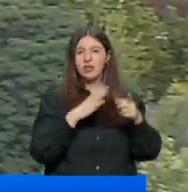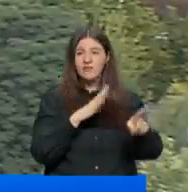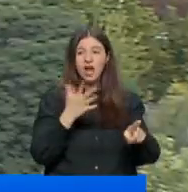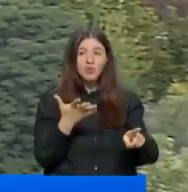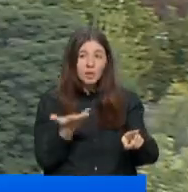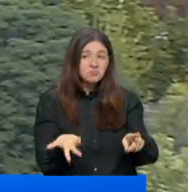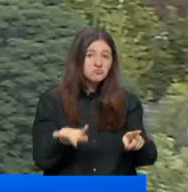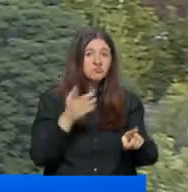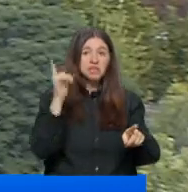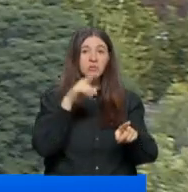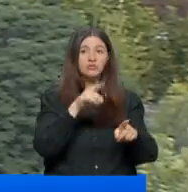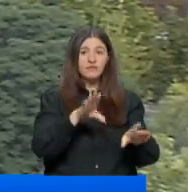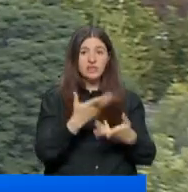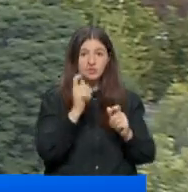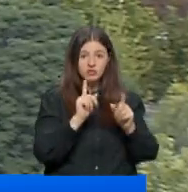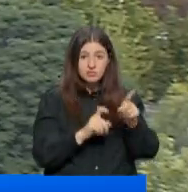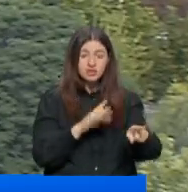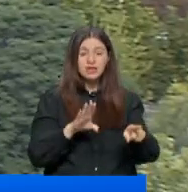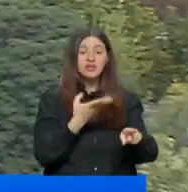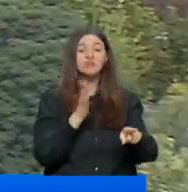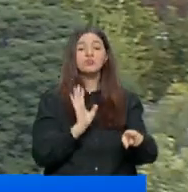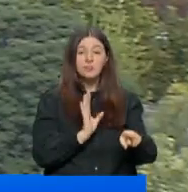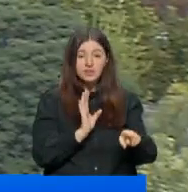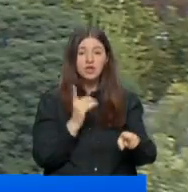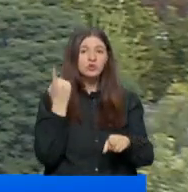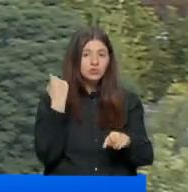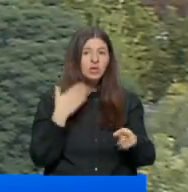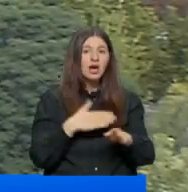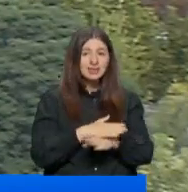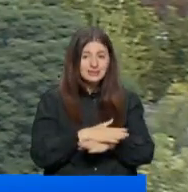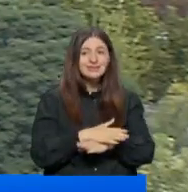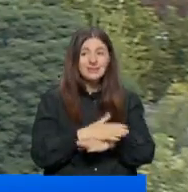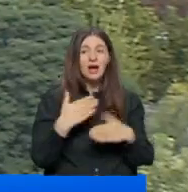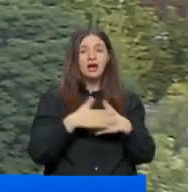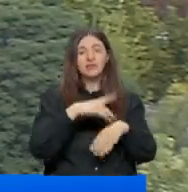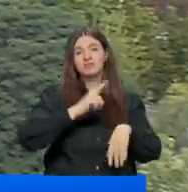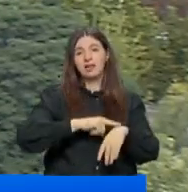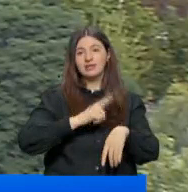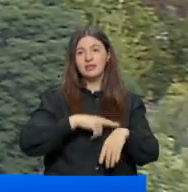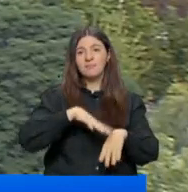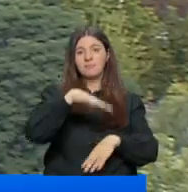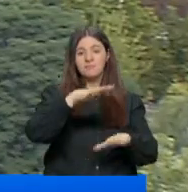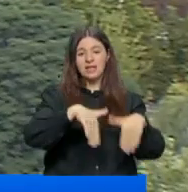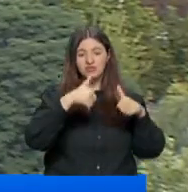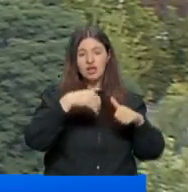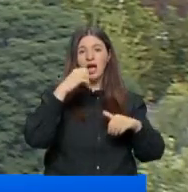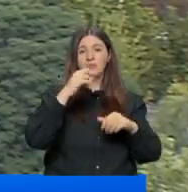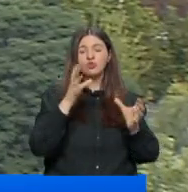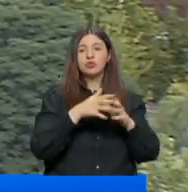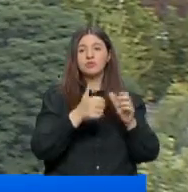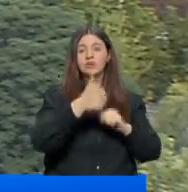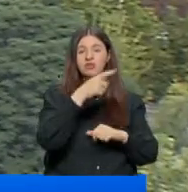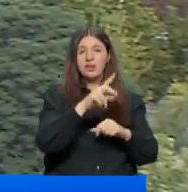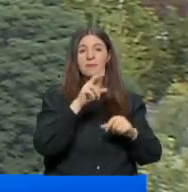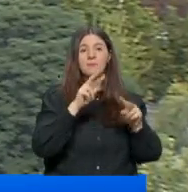var. Acaba iktidar bundan vazgeçecek mi, geçmeyecek mi? Dün aslında akşam saatlerinde mecliste AK Parti Grup Başkan Vekili